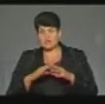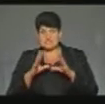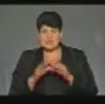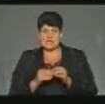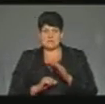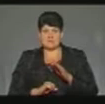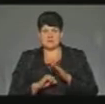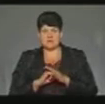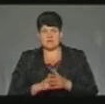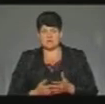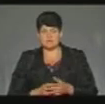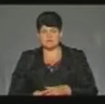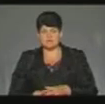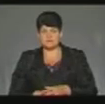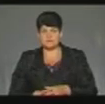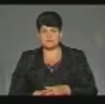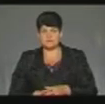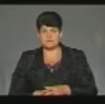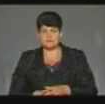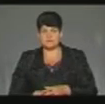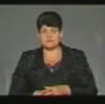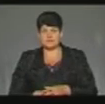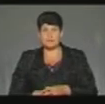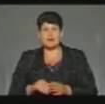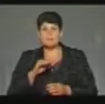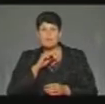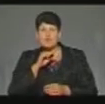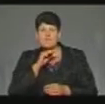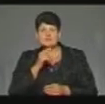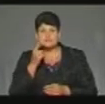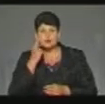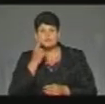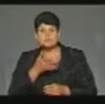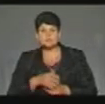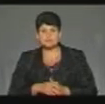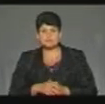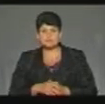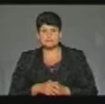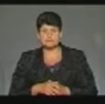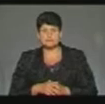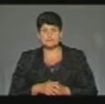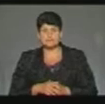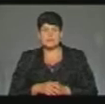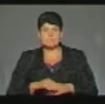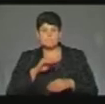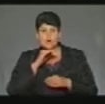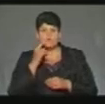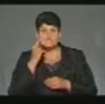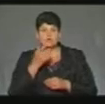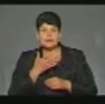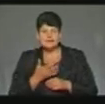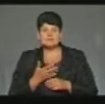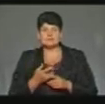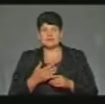згідно правил дорожнього руху. Також питала додзвонювачка про професіоналізм, як ви оцінюєте? Щодо професіоналізму, ну, є в